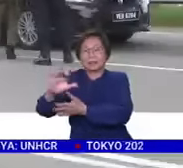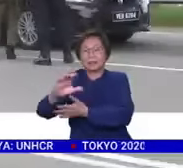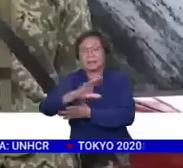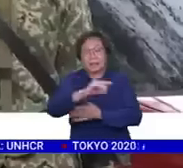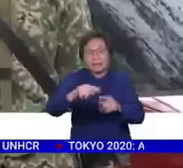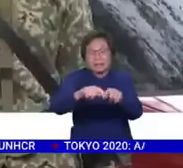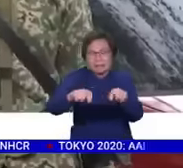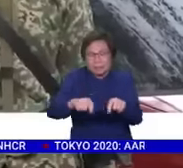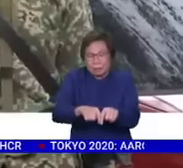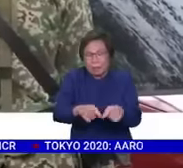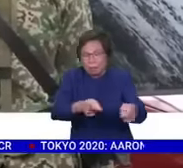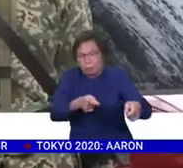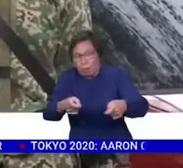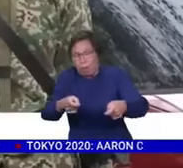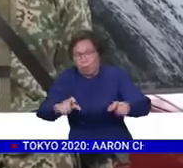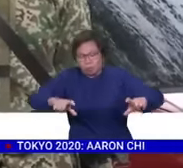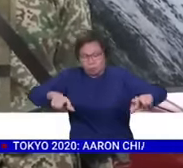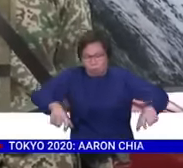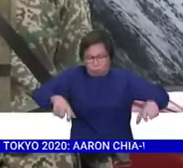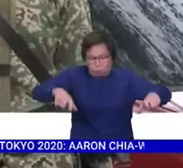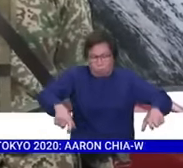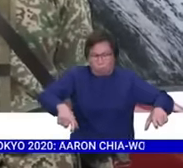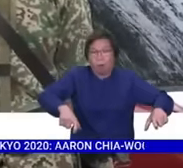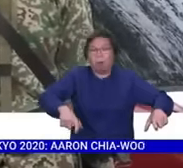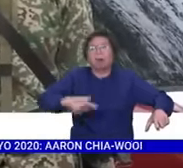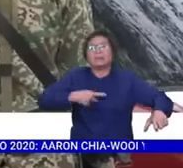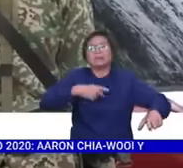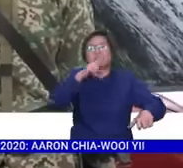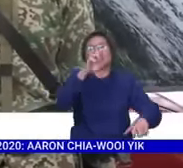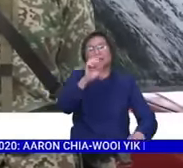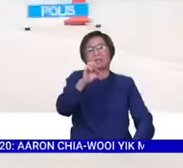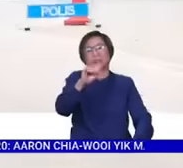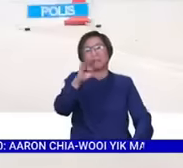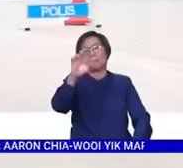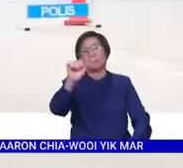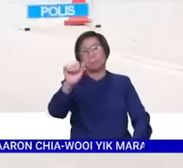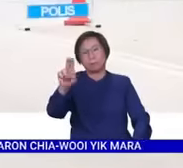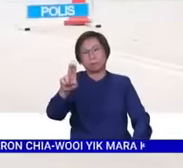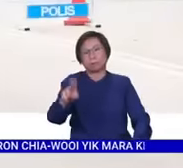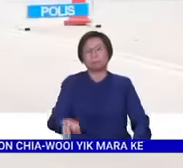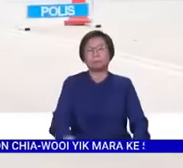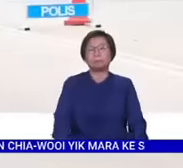dikenakan perintah kawalan pergerakan diperketat kanedi rembau